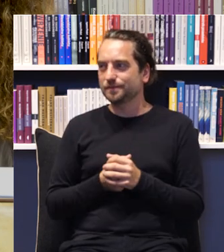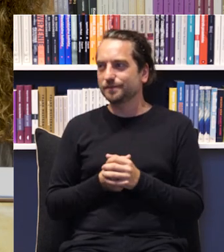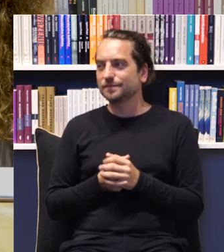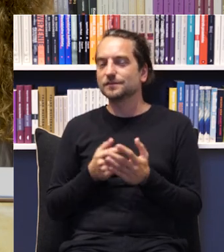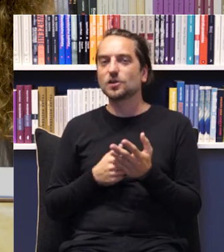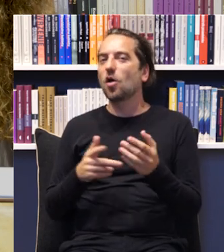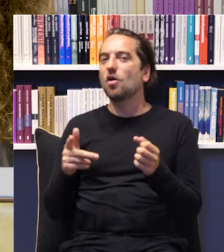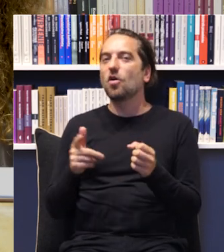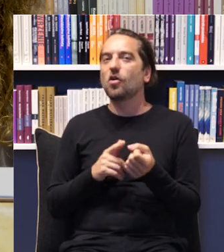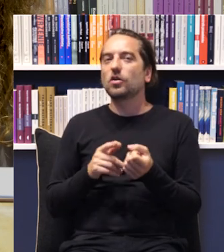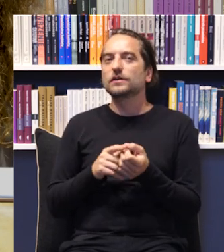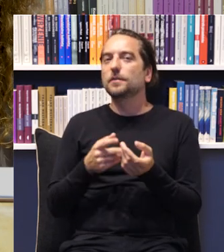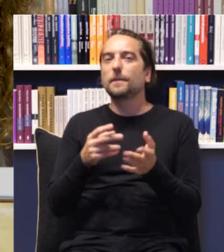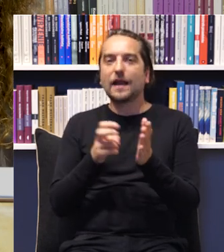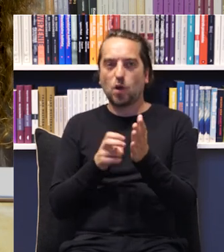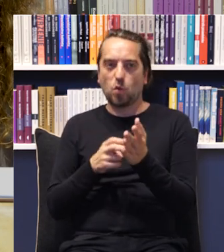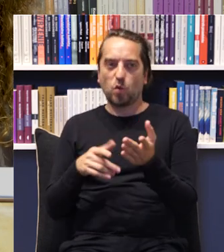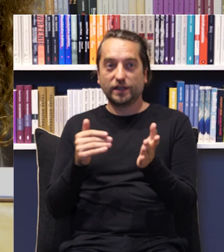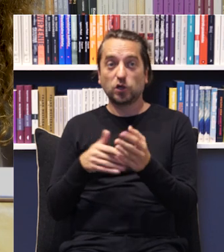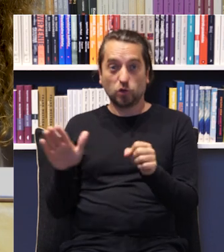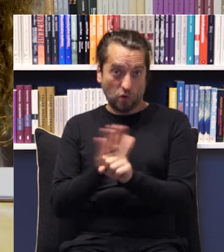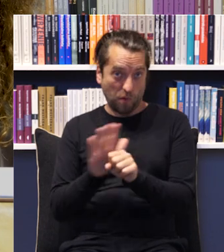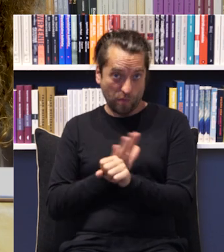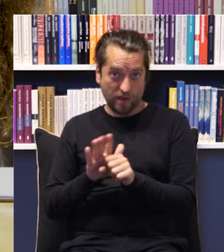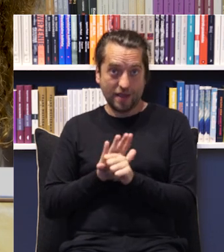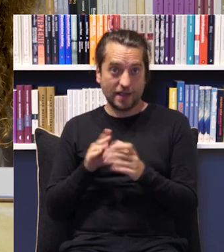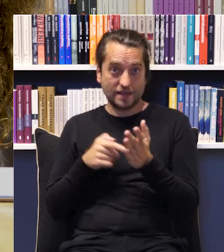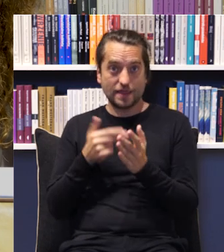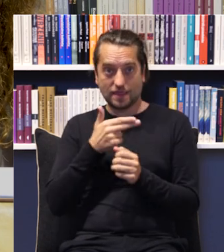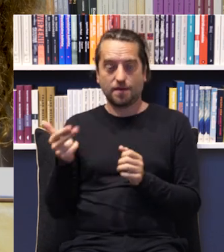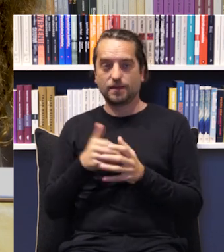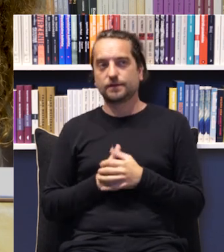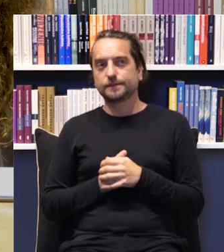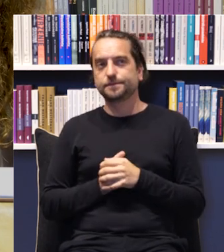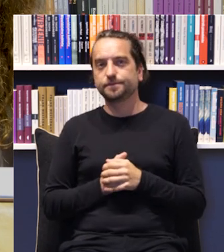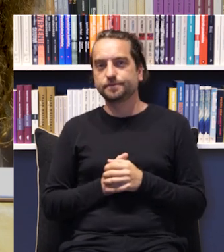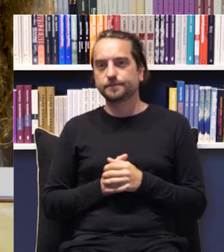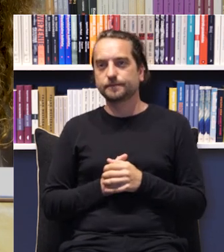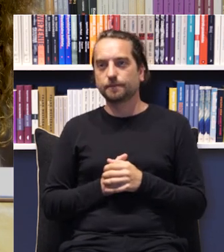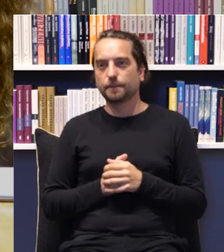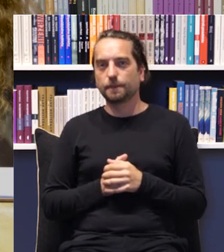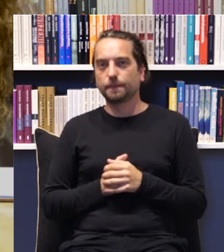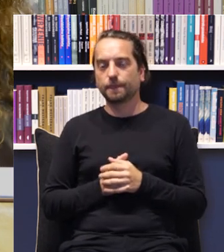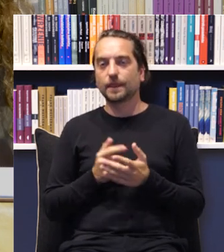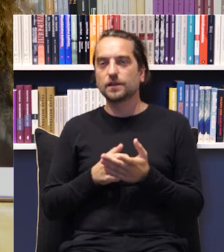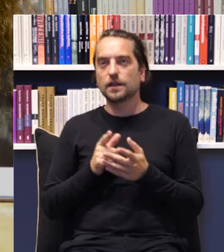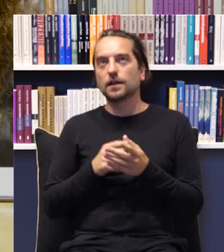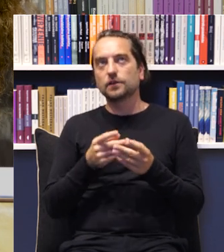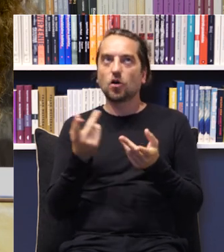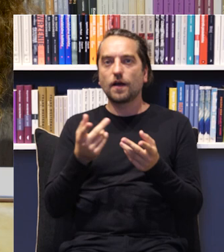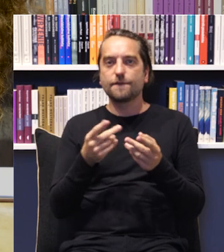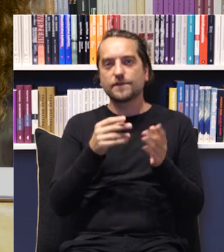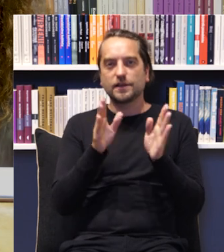to wypełnia niszę, która jest, żeby to właśnie no wyjść. Ty, grając kliszami, wyszłaś z kliszy dla